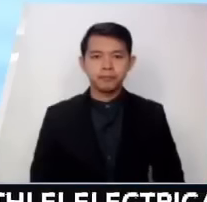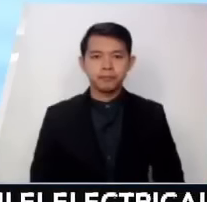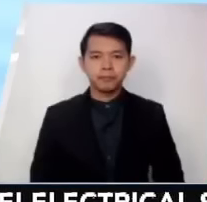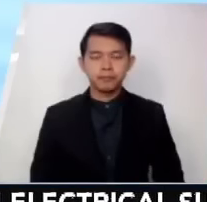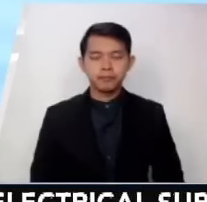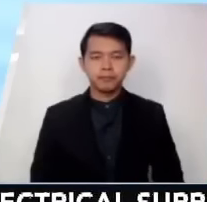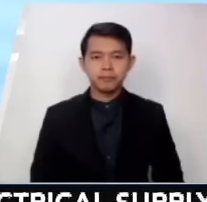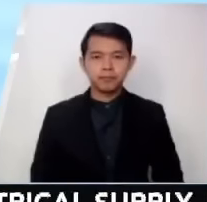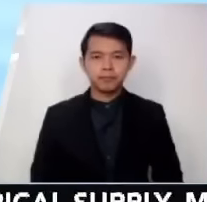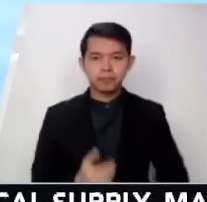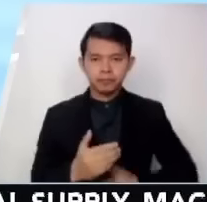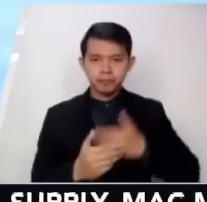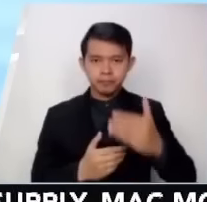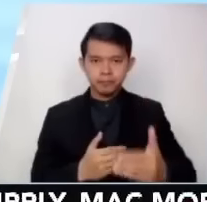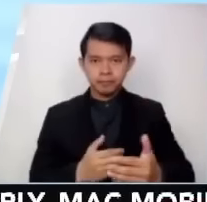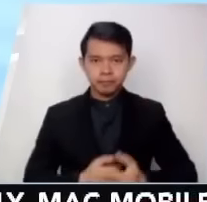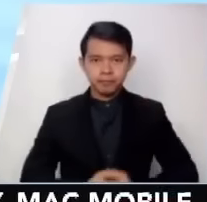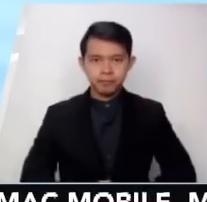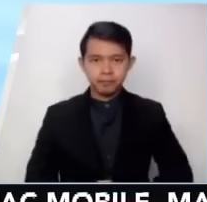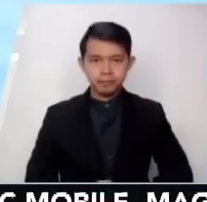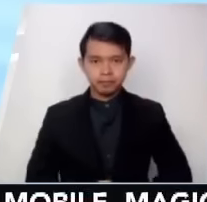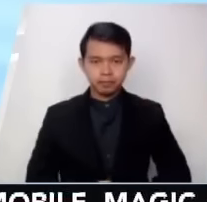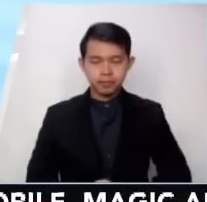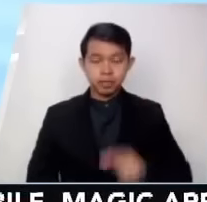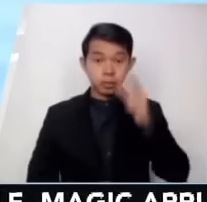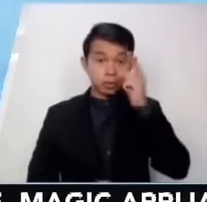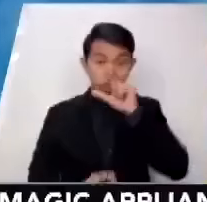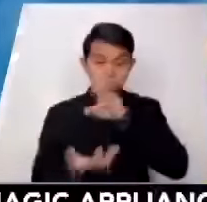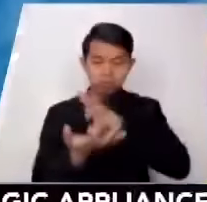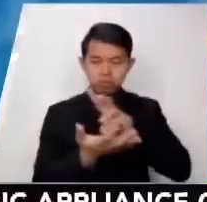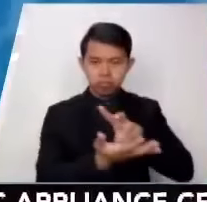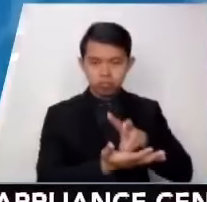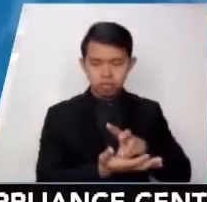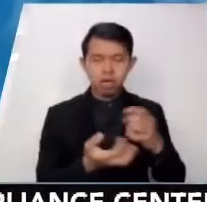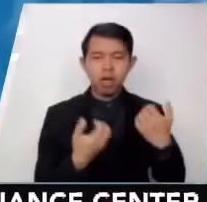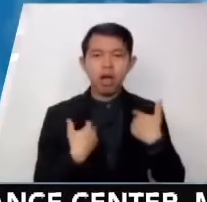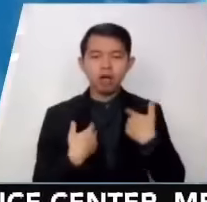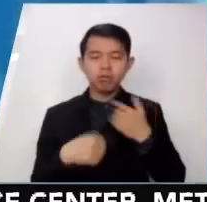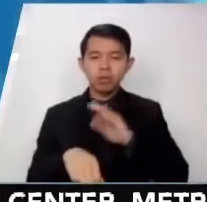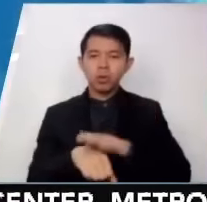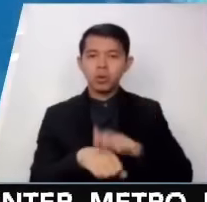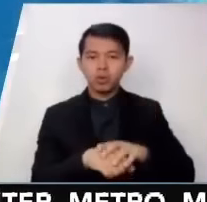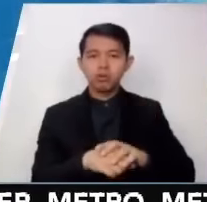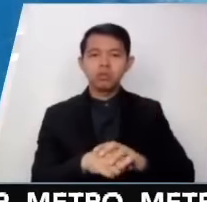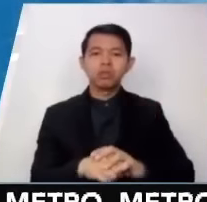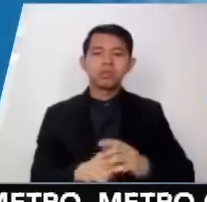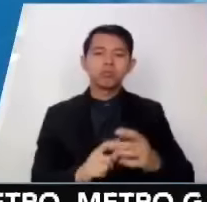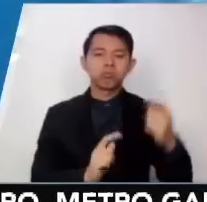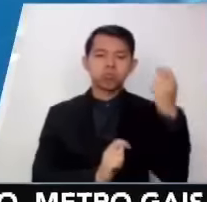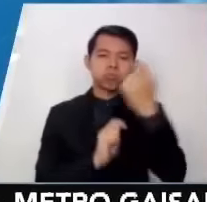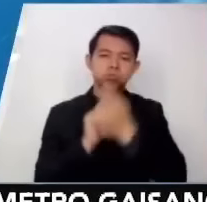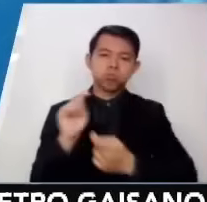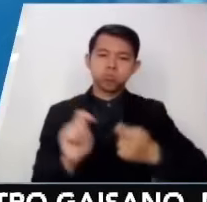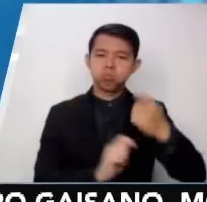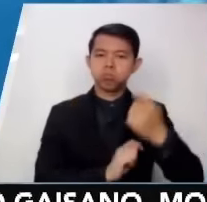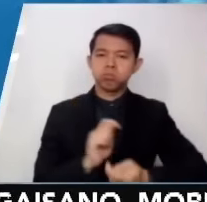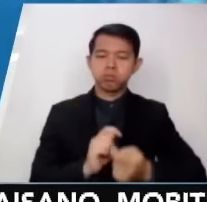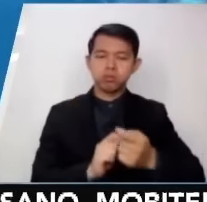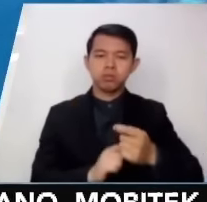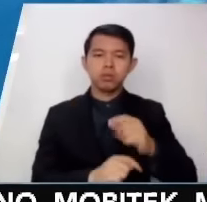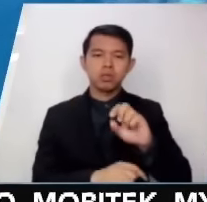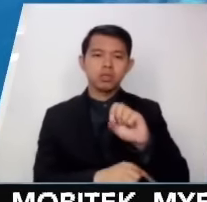Mga kapuso, iba't ibang bahagi ng Luzon ang nasa ilalim ngayon ng Tropical Cyclone Wind Signal dahil sa Tropical Storm Enteng. Ayon sa